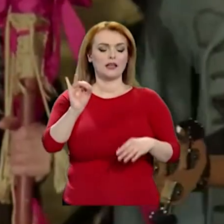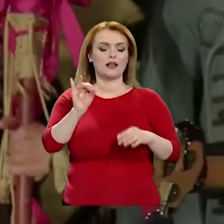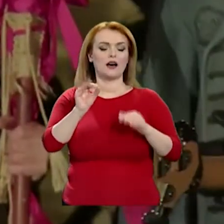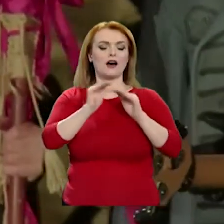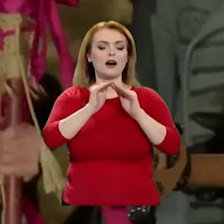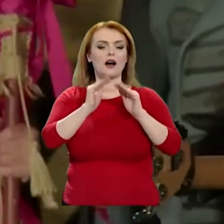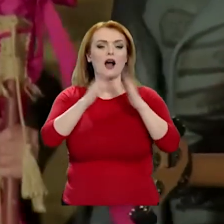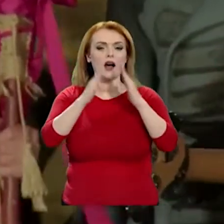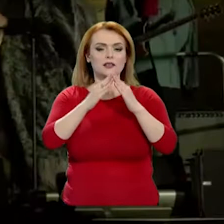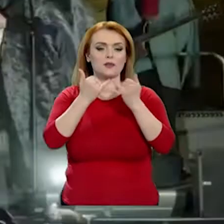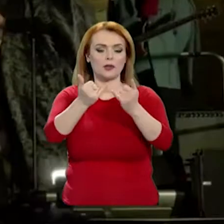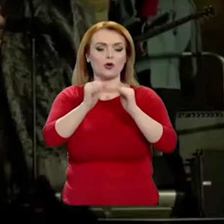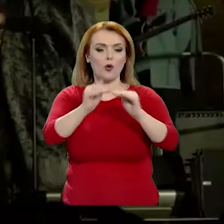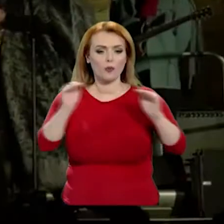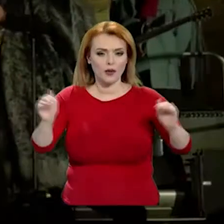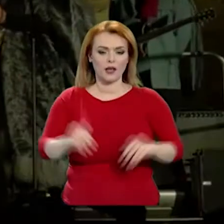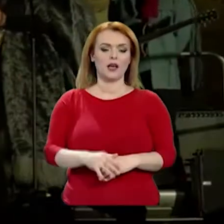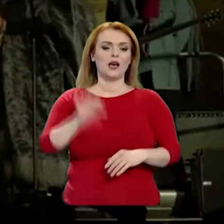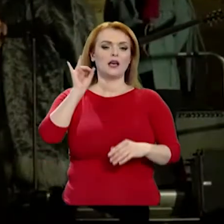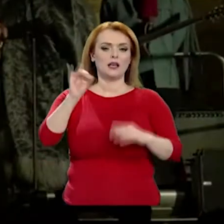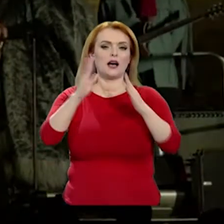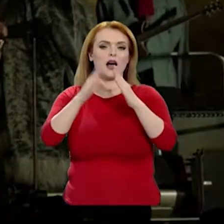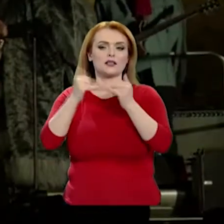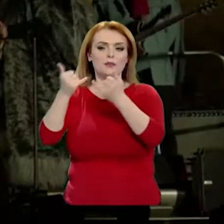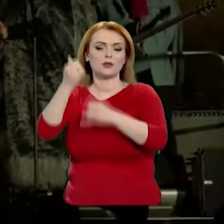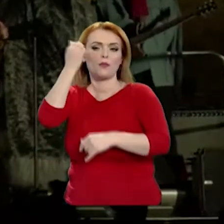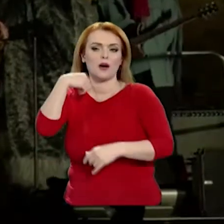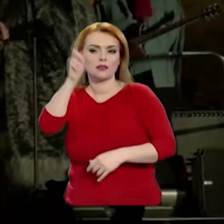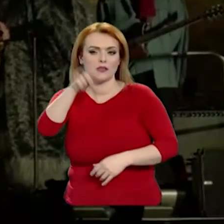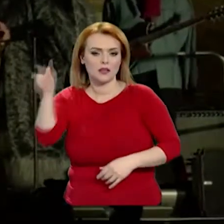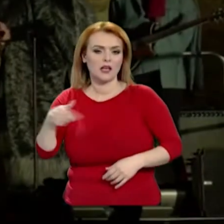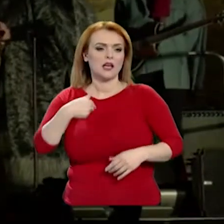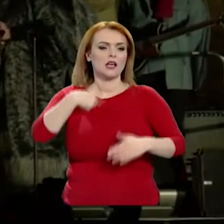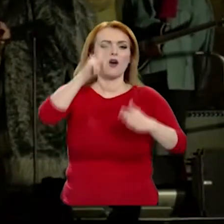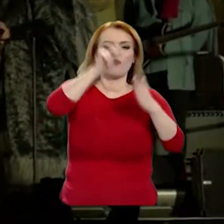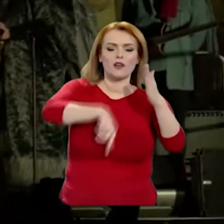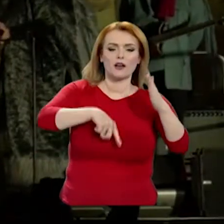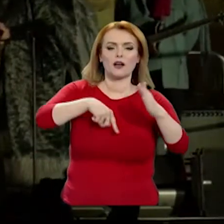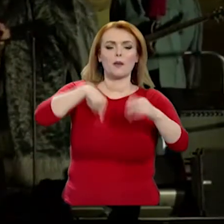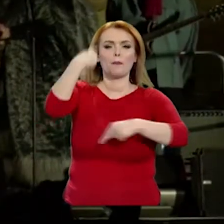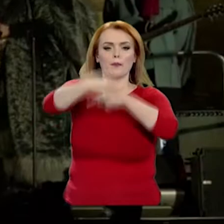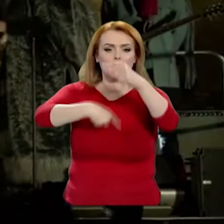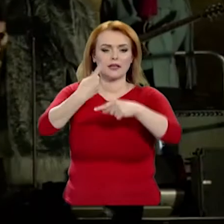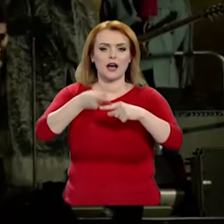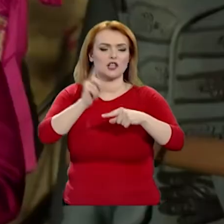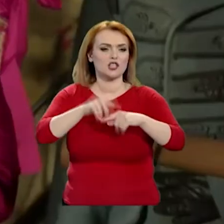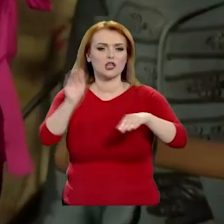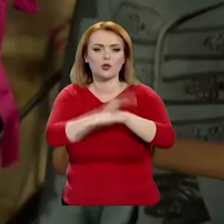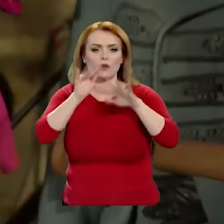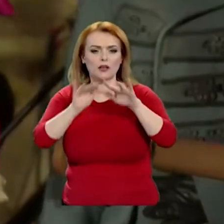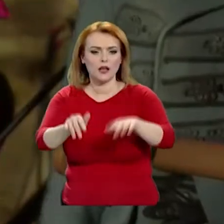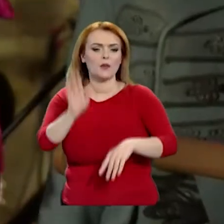azilul de bătrâni Sunt sigură că prin asemenea acte de solidaritate neapărat vom ieși mai